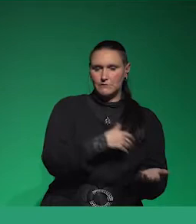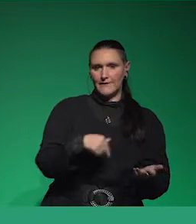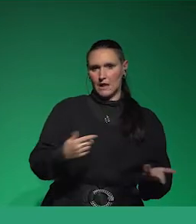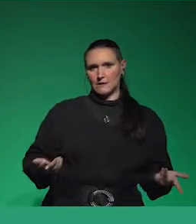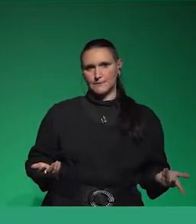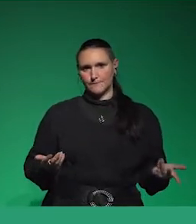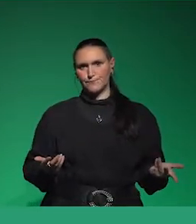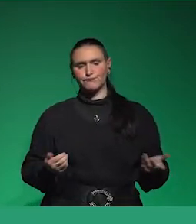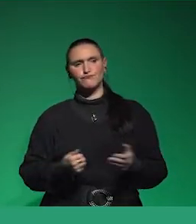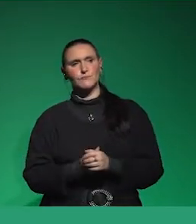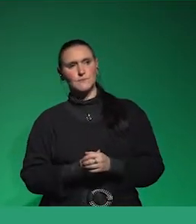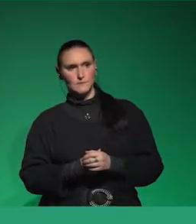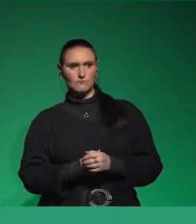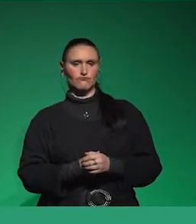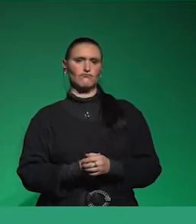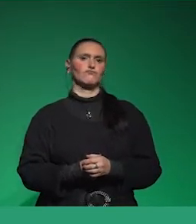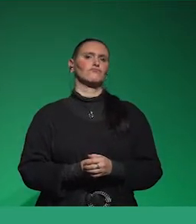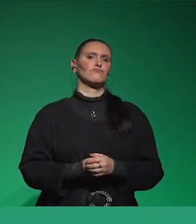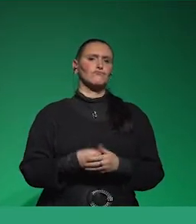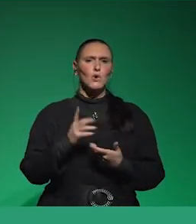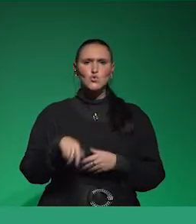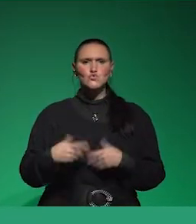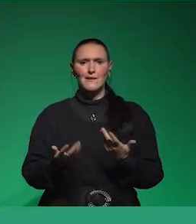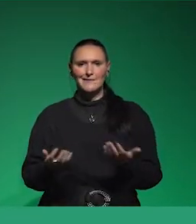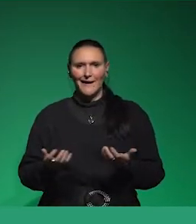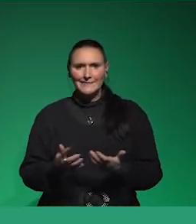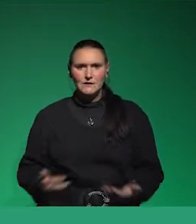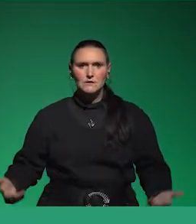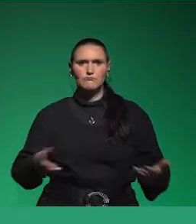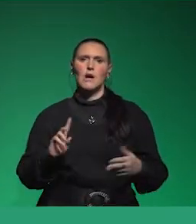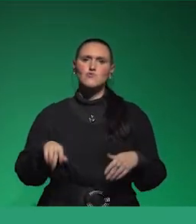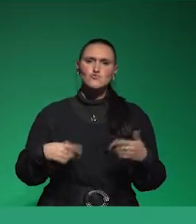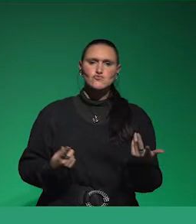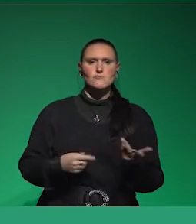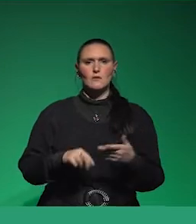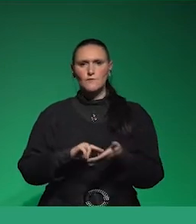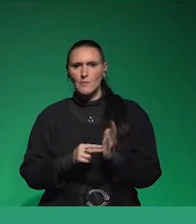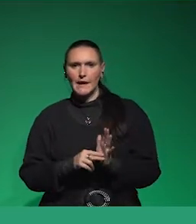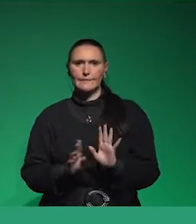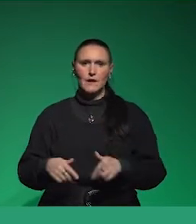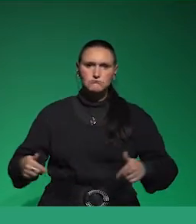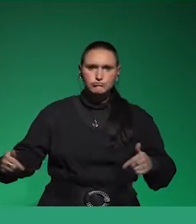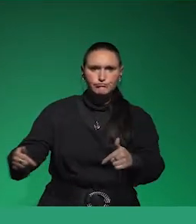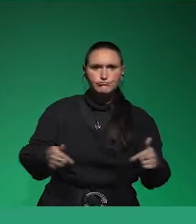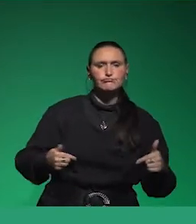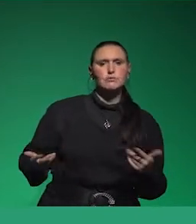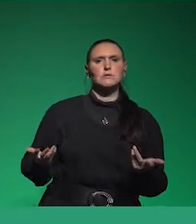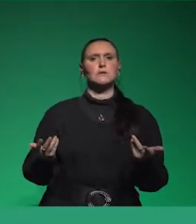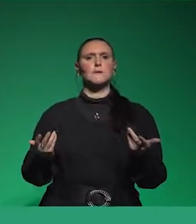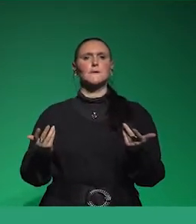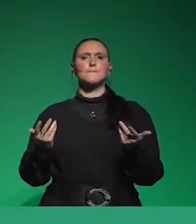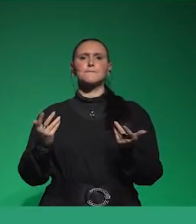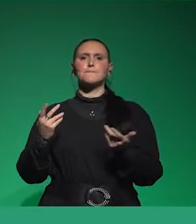Also wir bereiten den Boden vor. Wir haben, wie gesagt, dann das Saatgut aus den